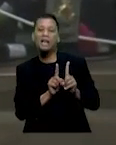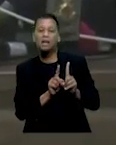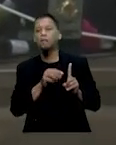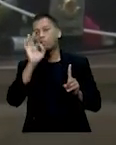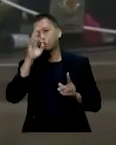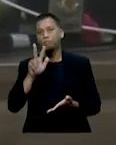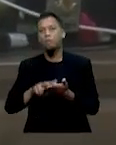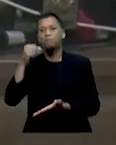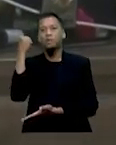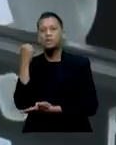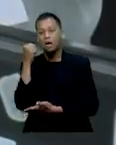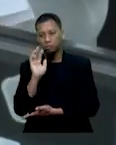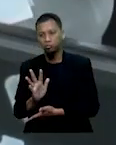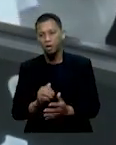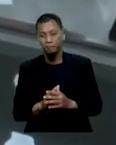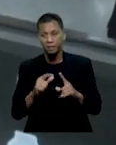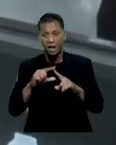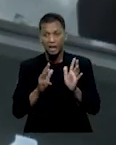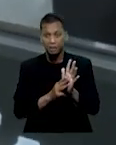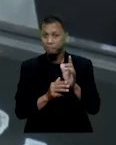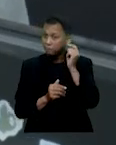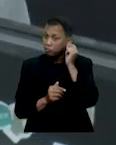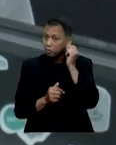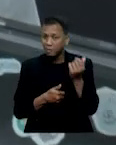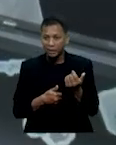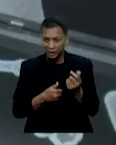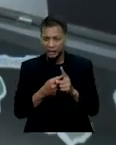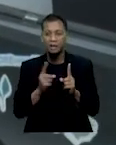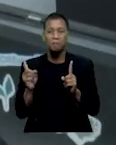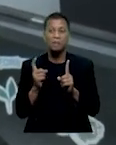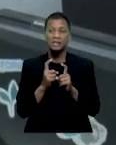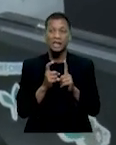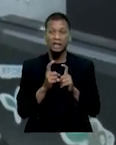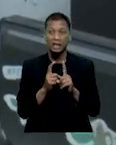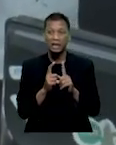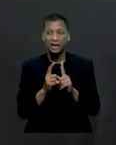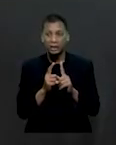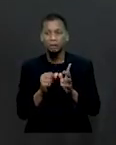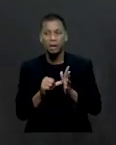tersangka, AM ibu sang bayi, pacar AM, dan seorang perantara penjualan